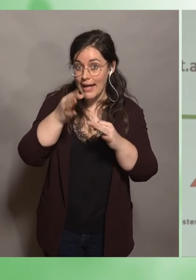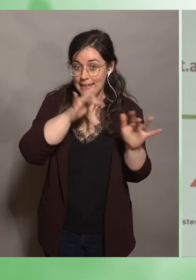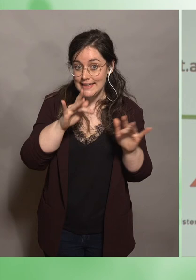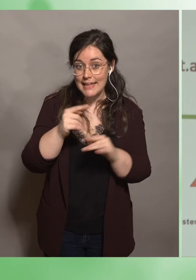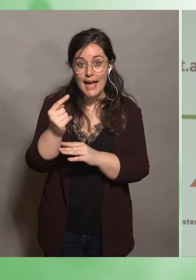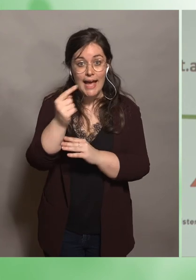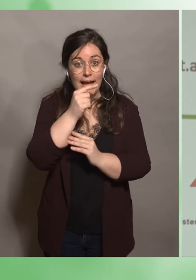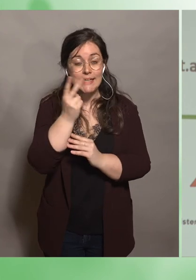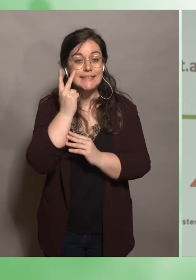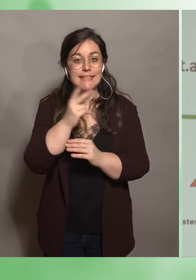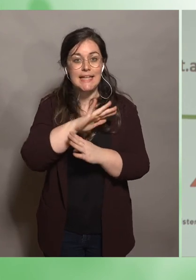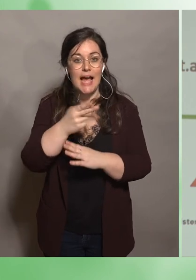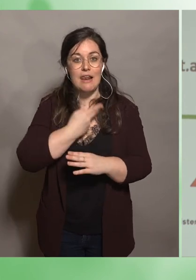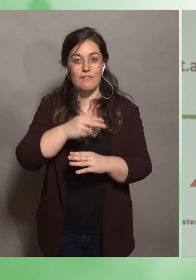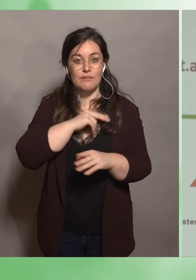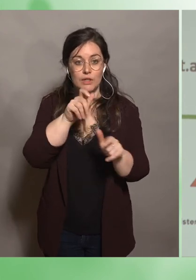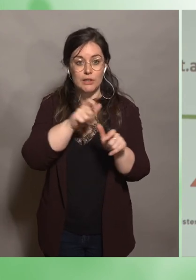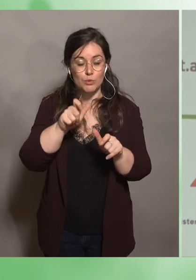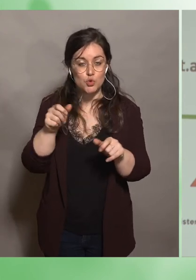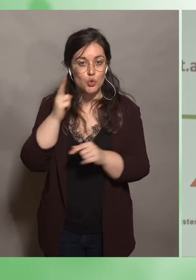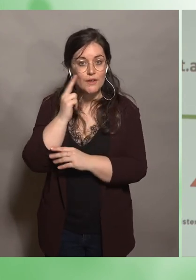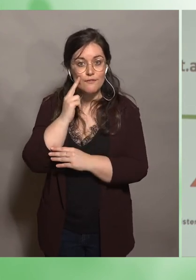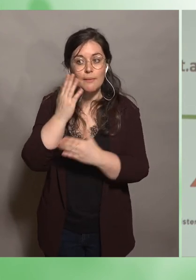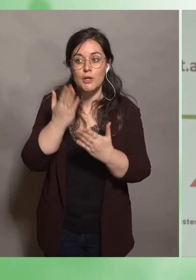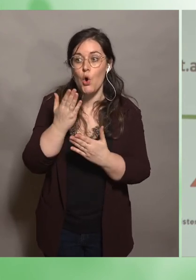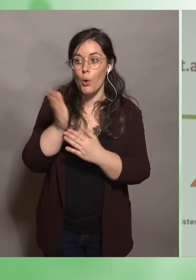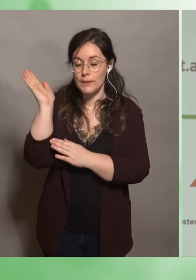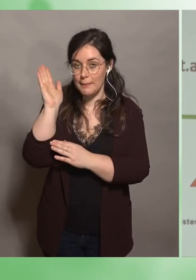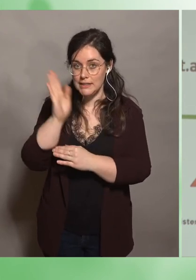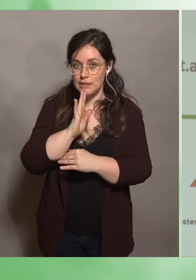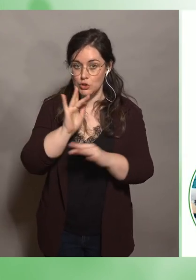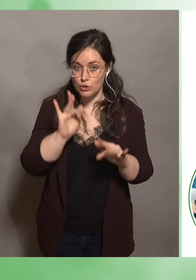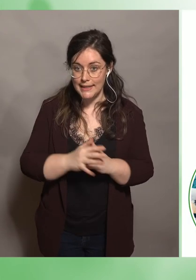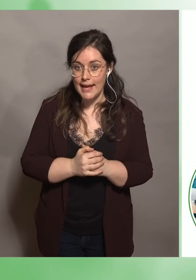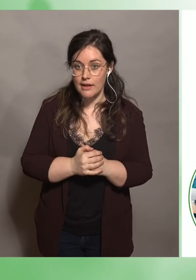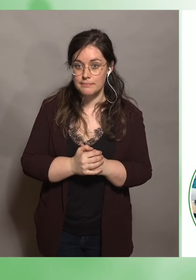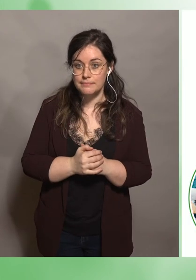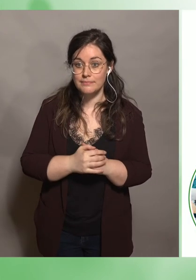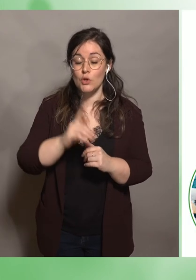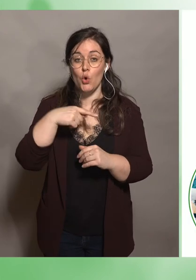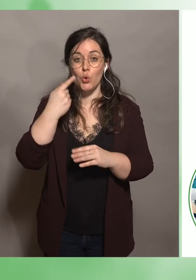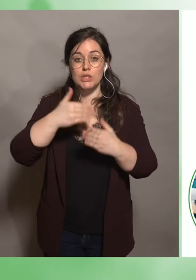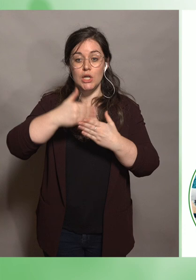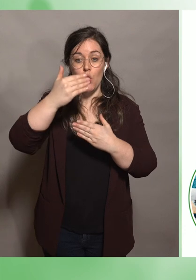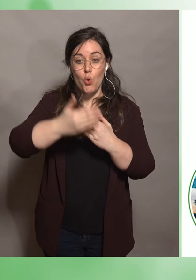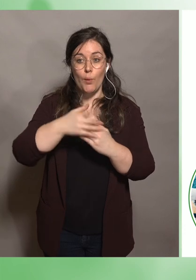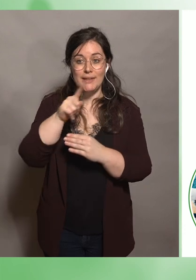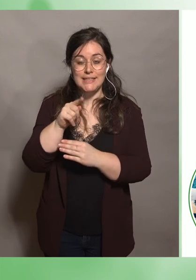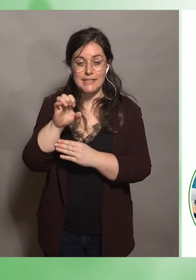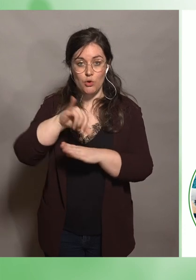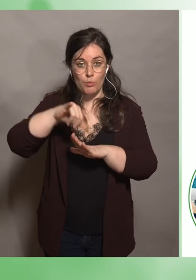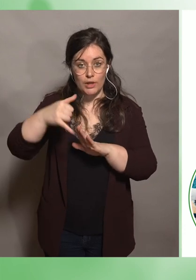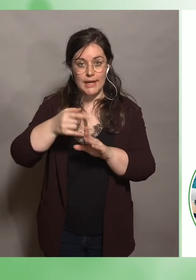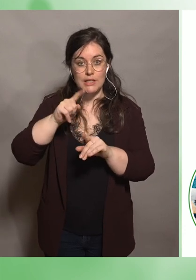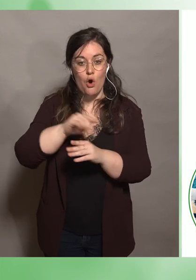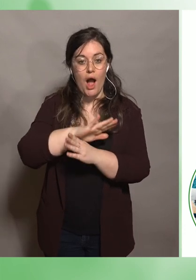hier alle Verantwortlichen der Unternehmen, die sich heute auch präsentiert haben. Aber über unsere Homepage, Zero Project, bekommen Sie